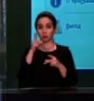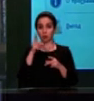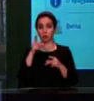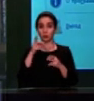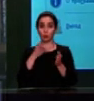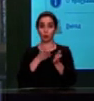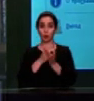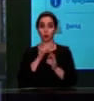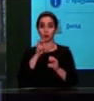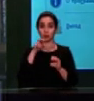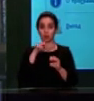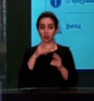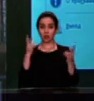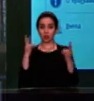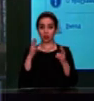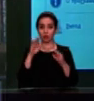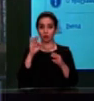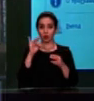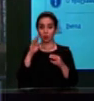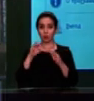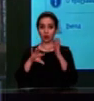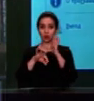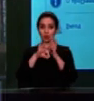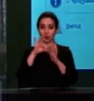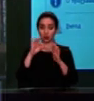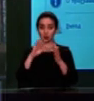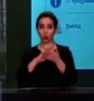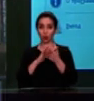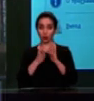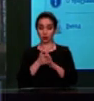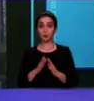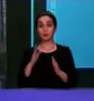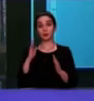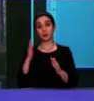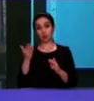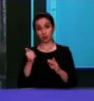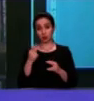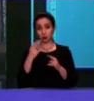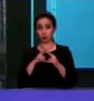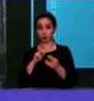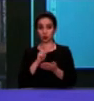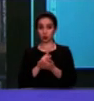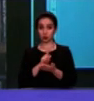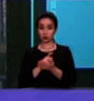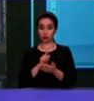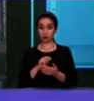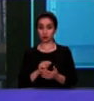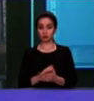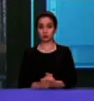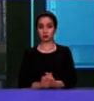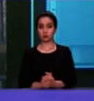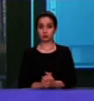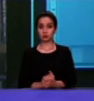tanlangan holda, demak, сохранить, ya'ni saqlab qo'yamiz. Keling, ushbu topshiriqni